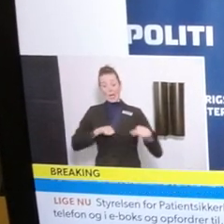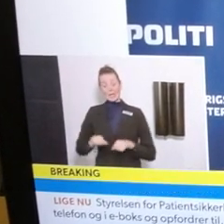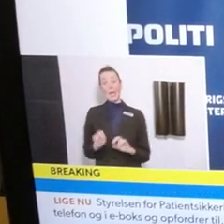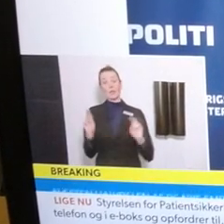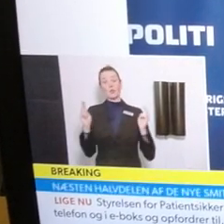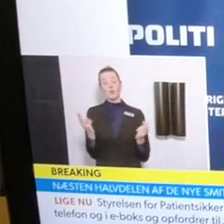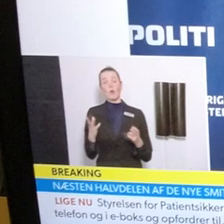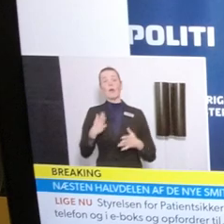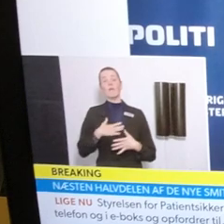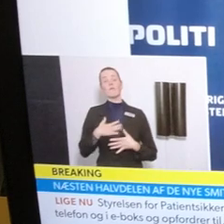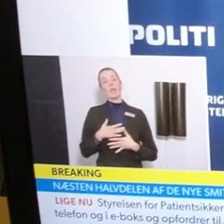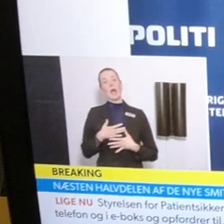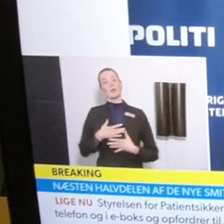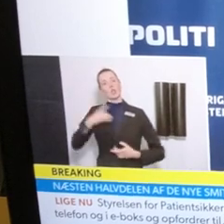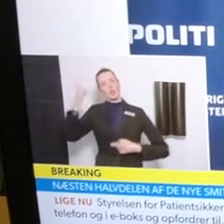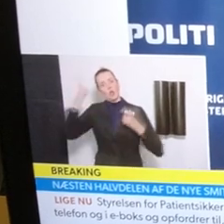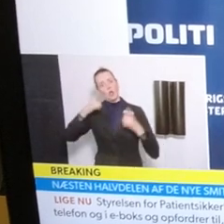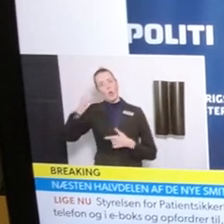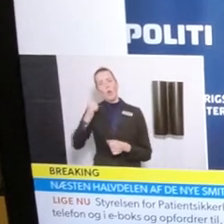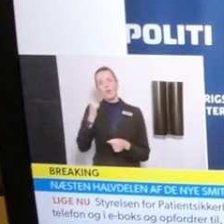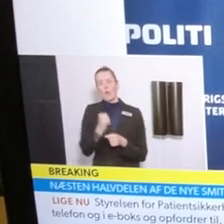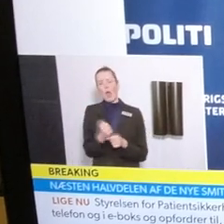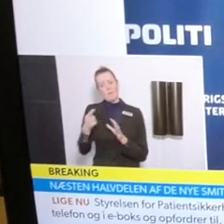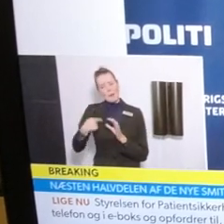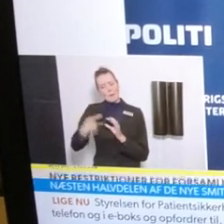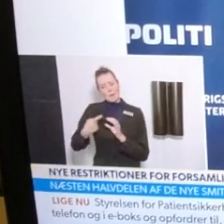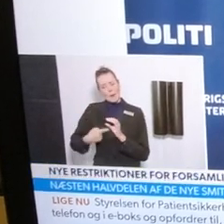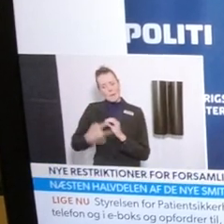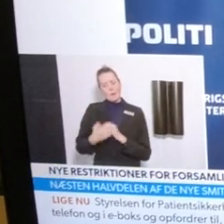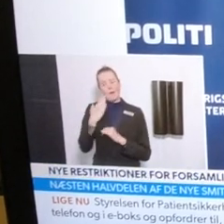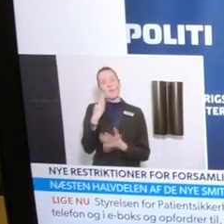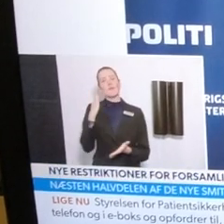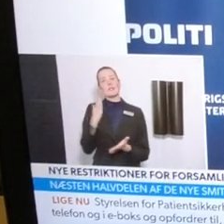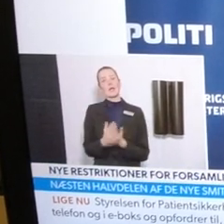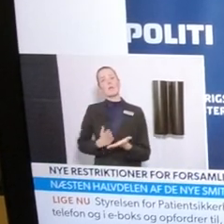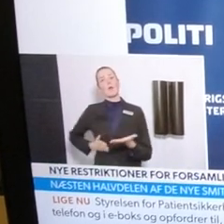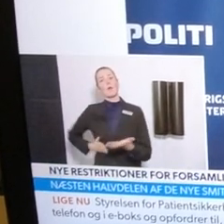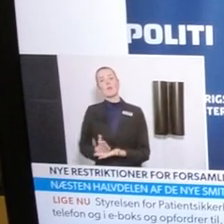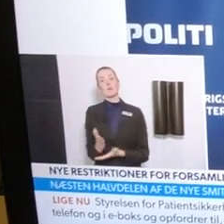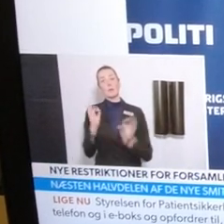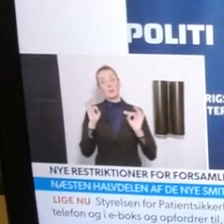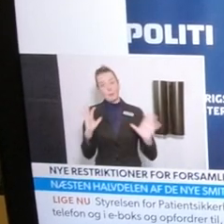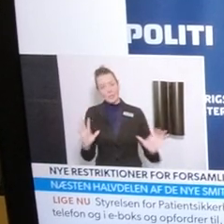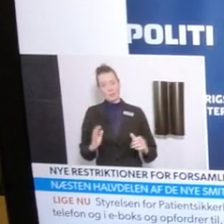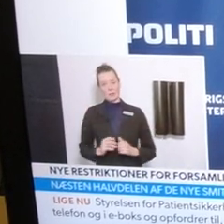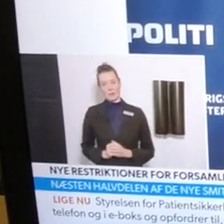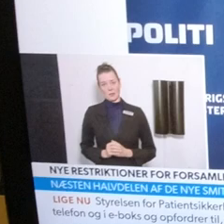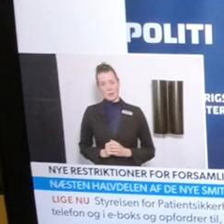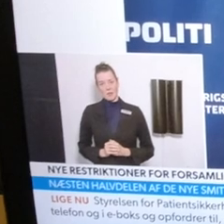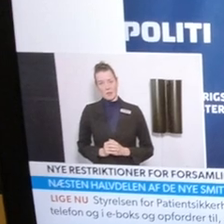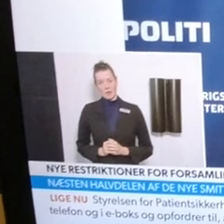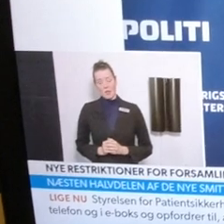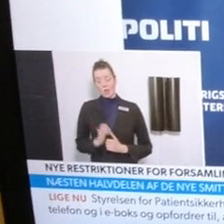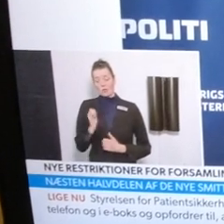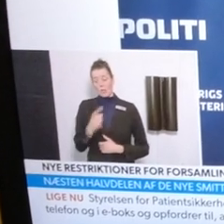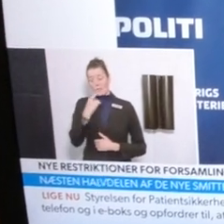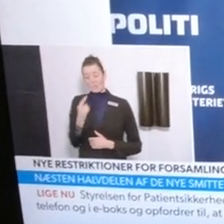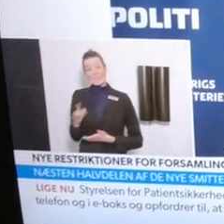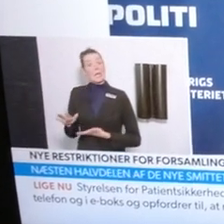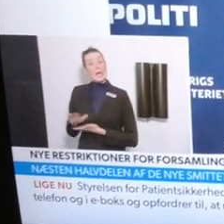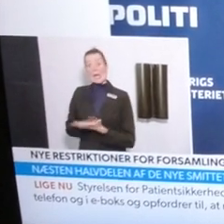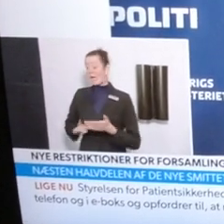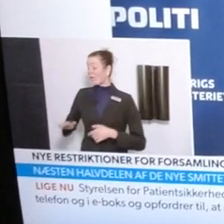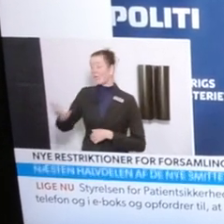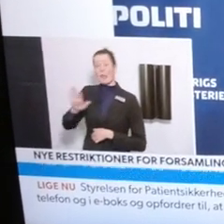for at få det her land og det her samfund og vores sundhedsvæsen sikkert og trygt igennem epidemien. Og det vil sige, at der er ingen lande, ingen sundhedsminister,